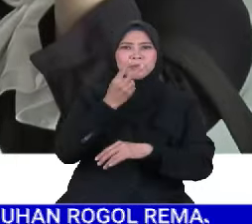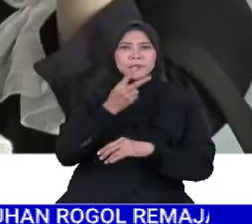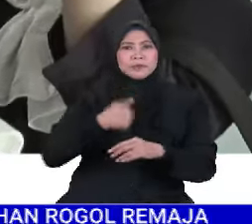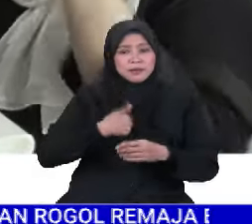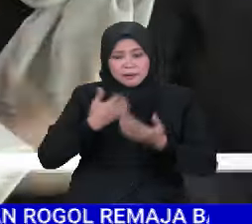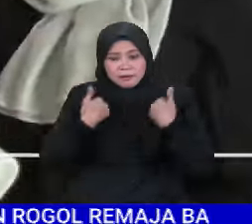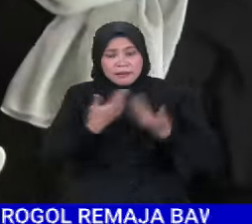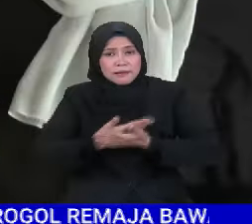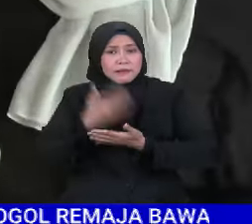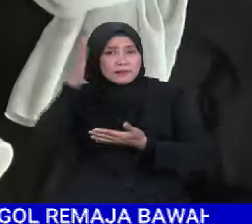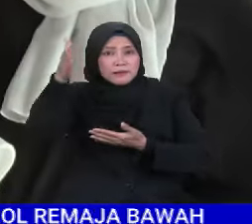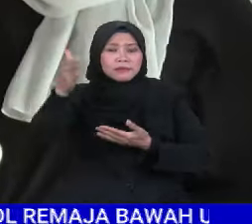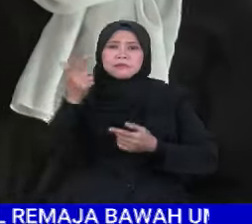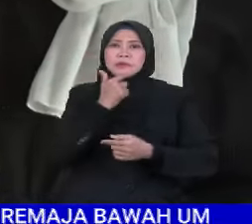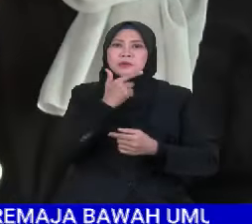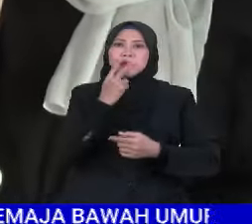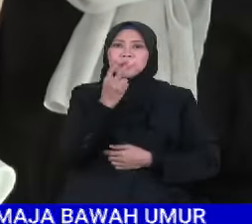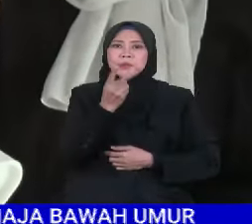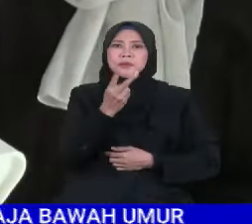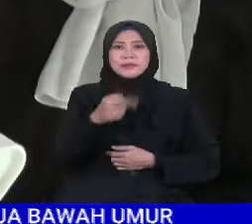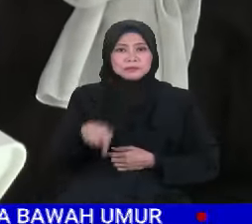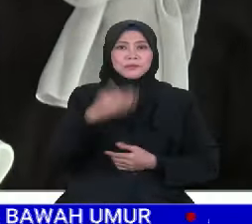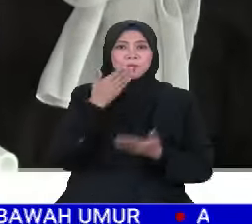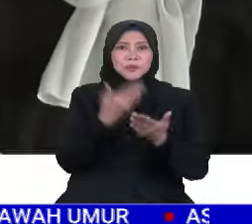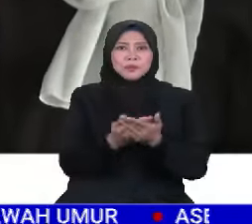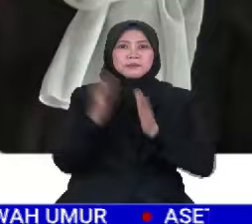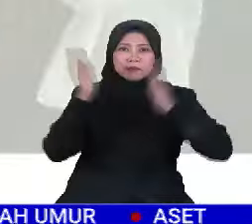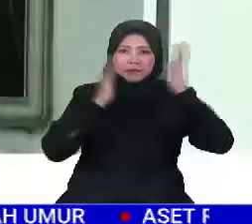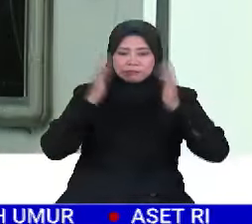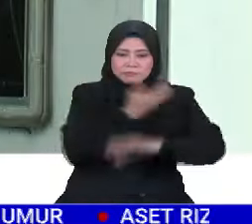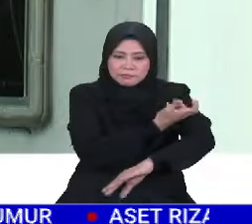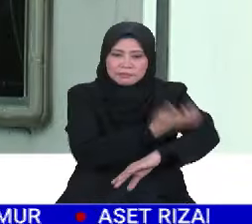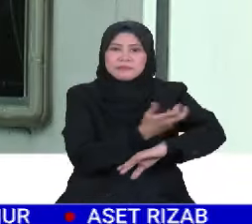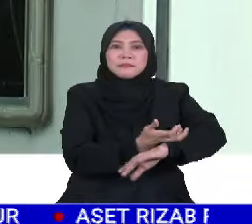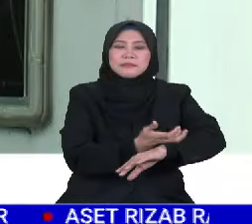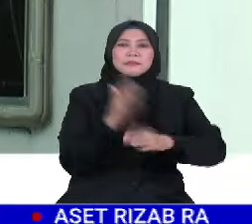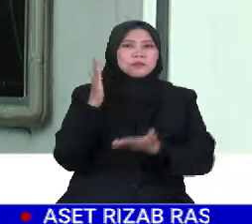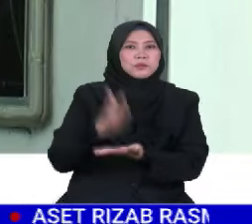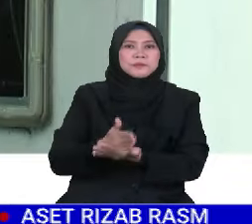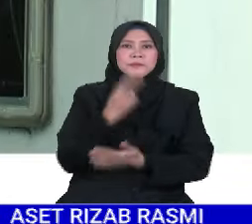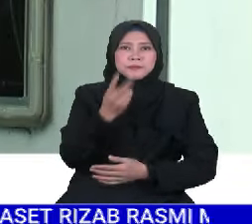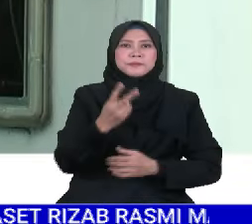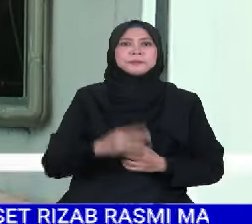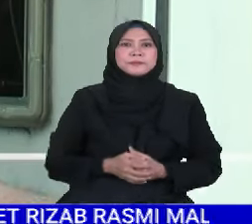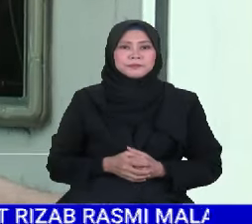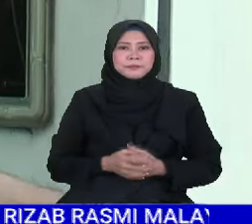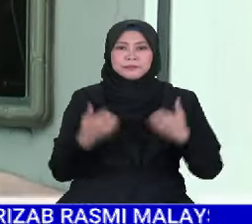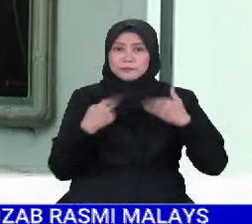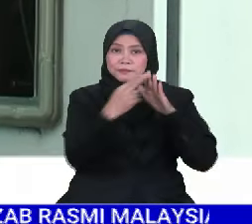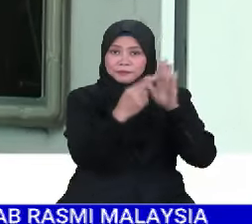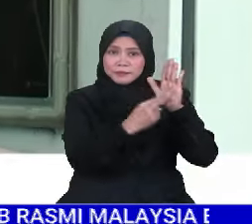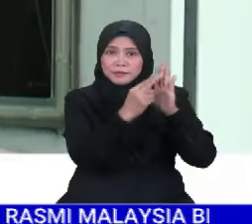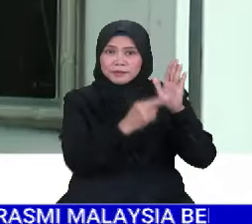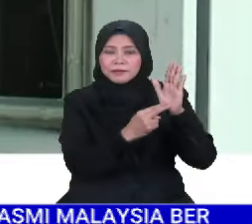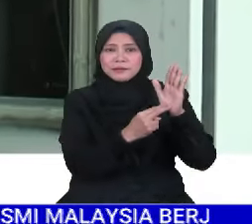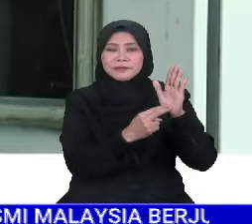rokok juga. So saya rasa it's a good thing lah for Malaysian in general. Jadi kalau ada, kita ada undang-undang untuk